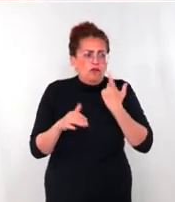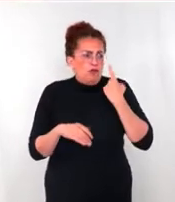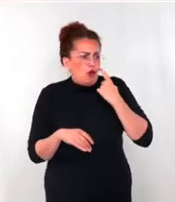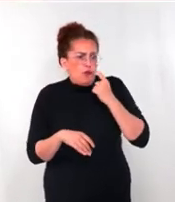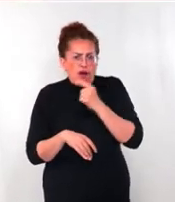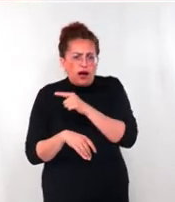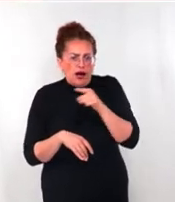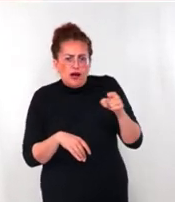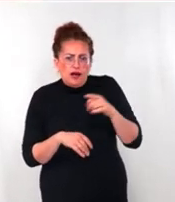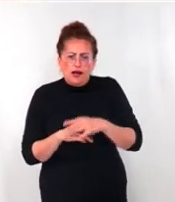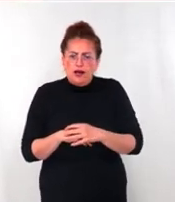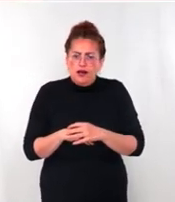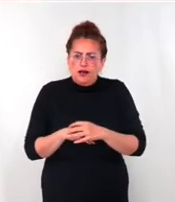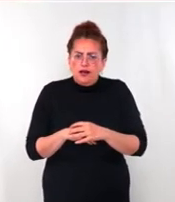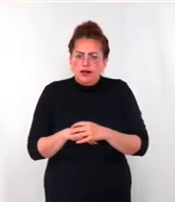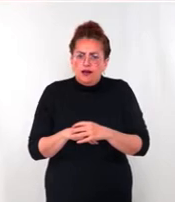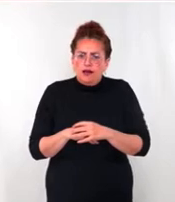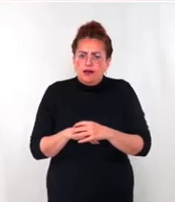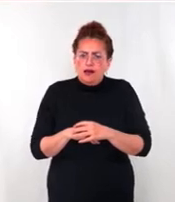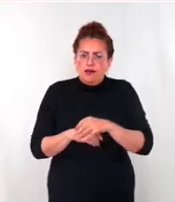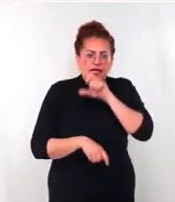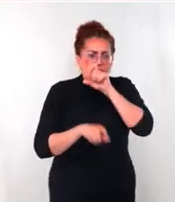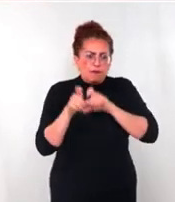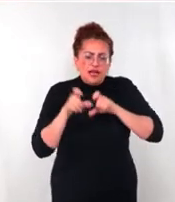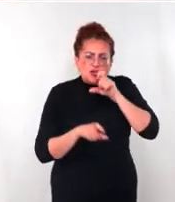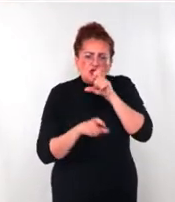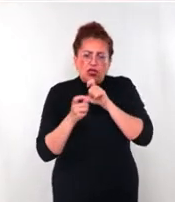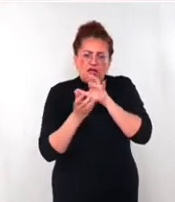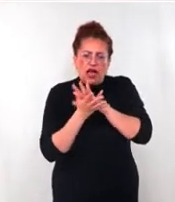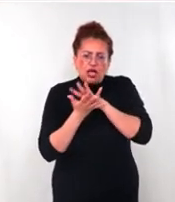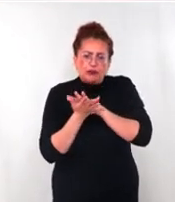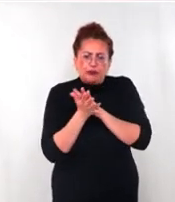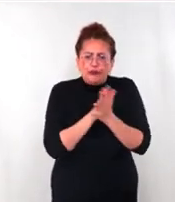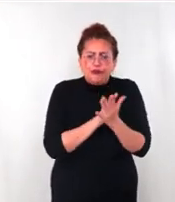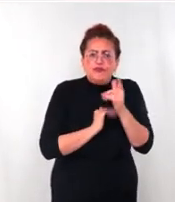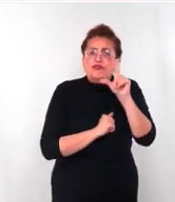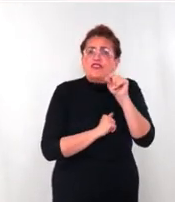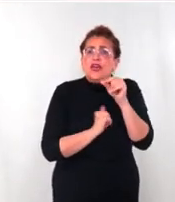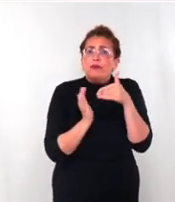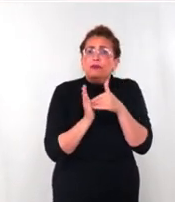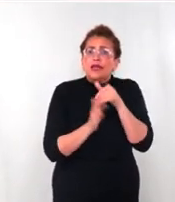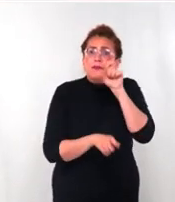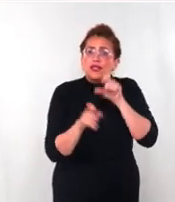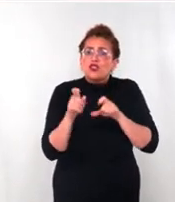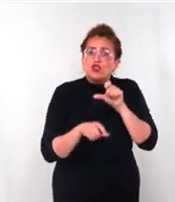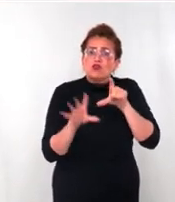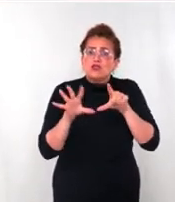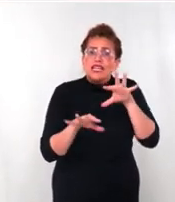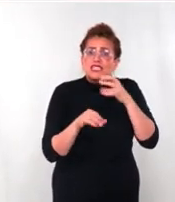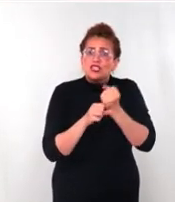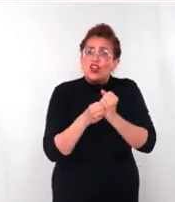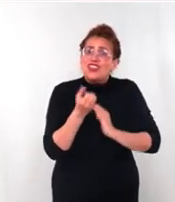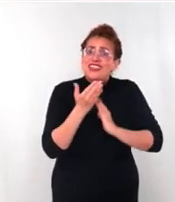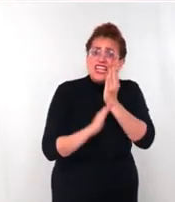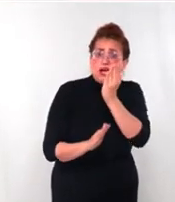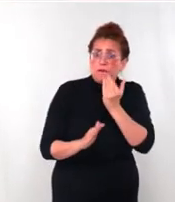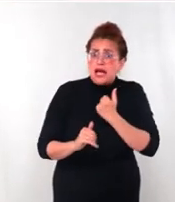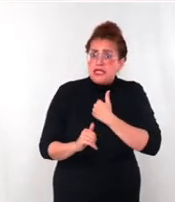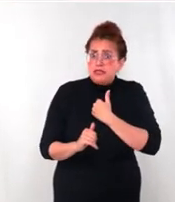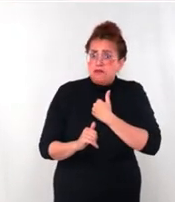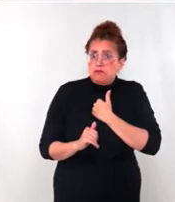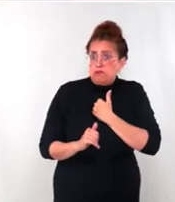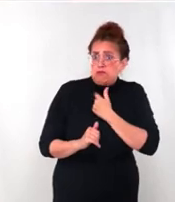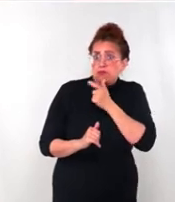pas choisi de parler du vieillissement de la population, des 20 000 personnes qui ont plus de 75 ans. Vous n'avez pas choisi de parler